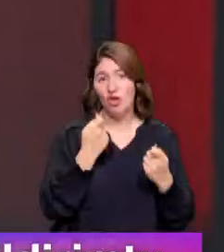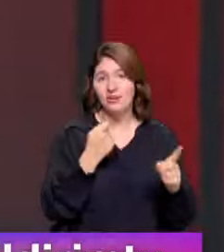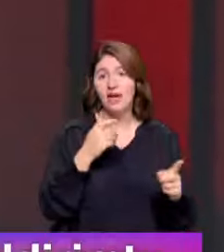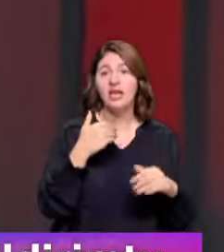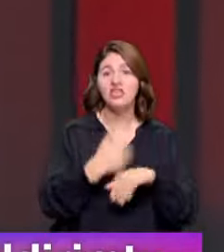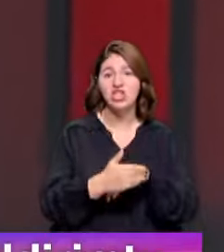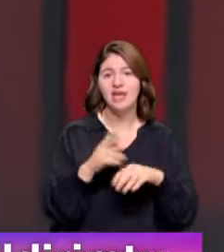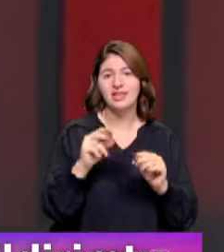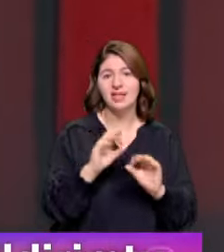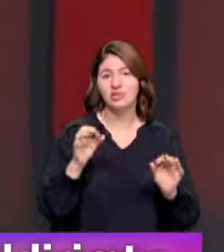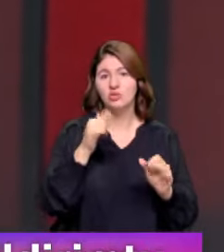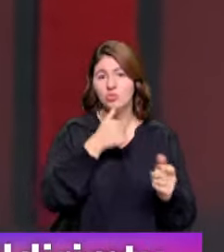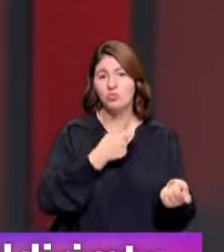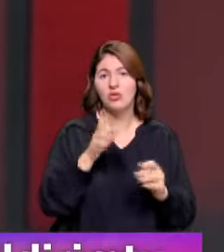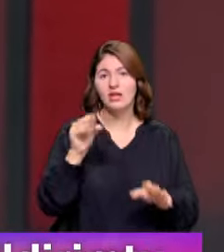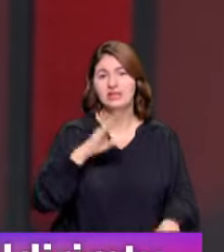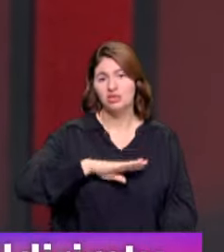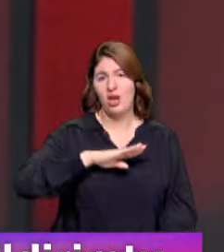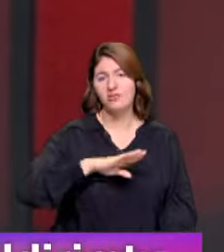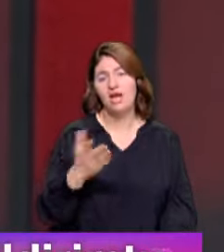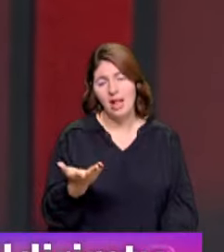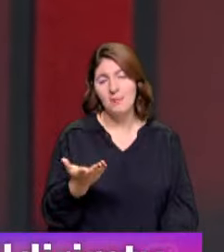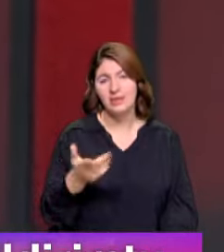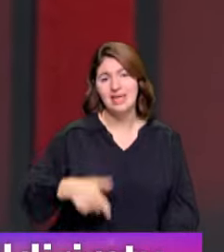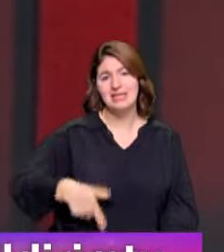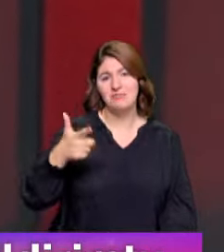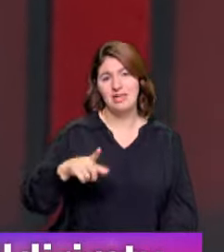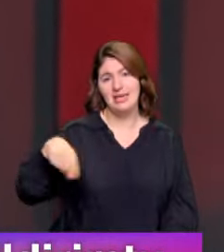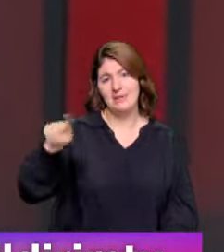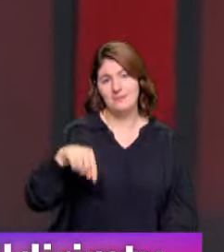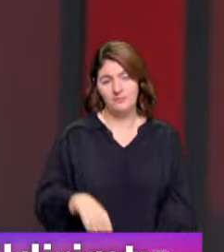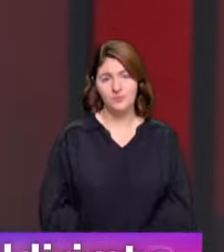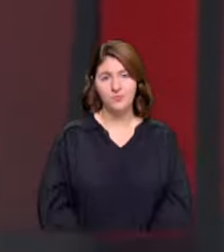Geç ve yetersiz müdahaleden şikayetçi elbette ki İzmirliler.